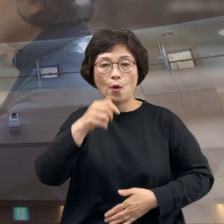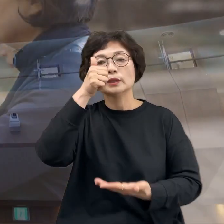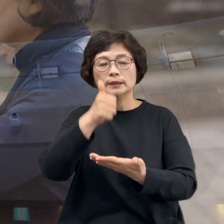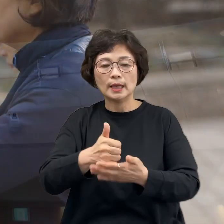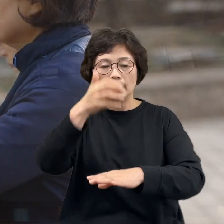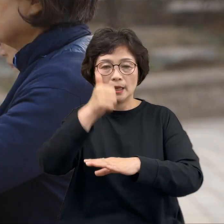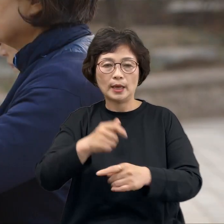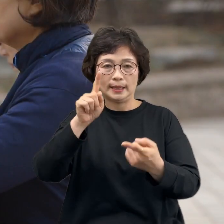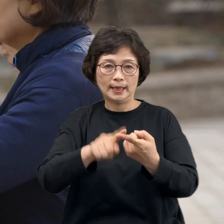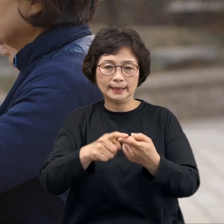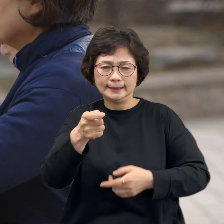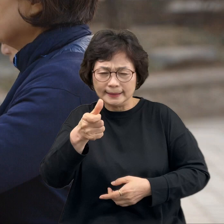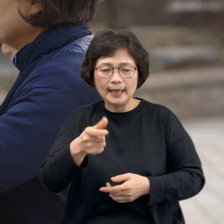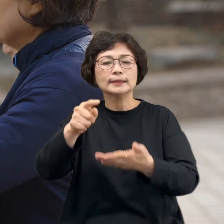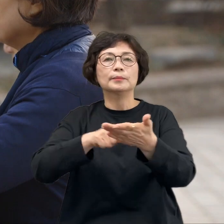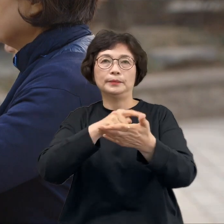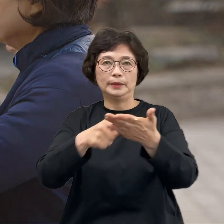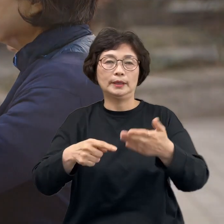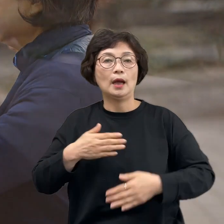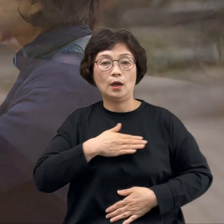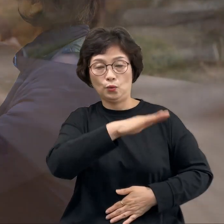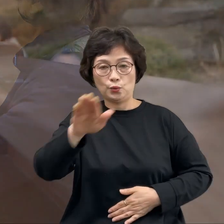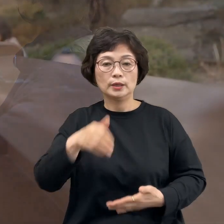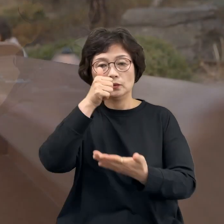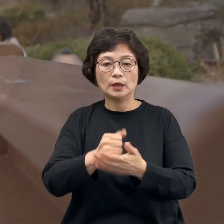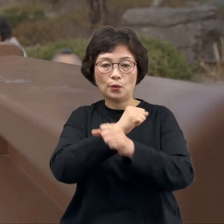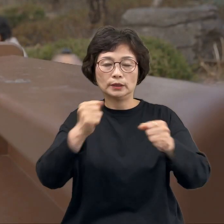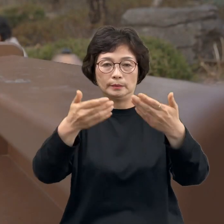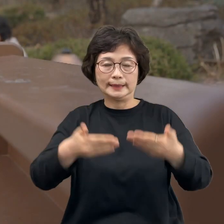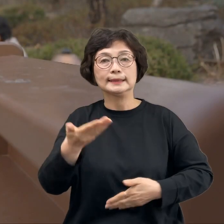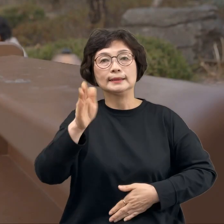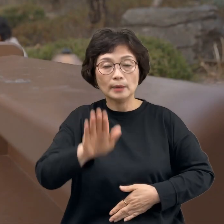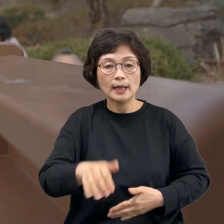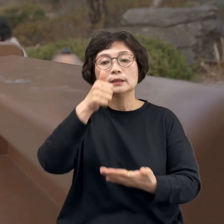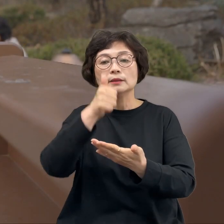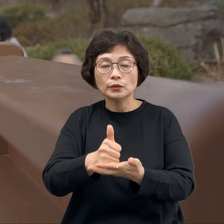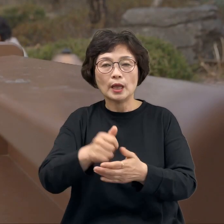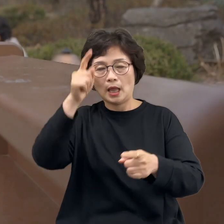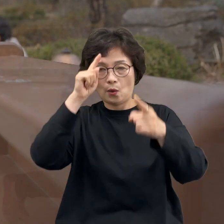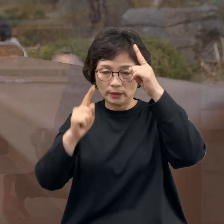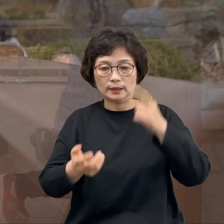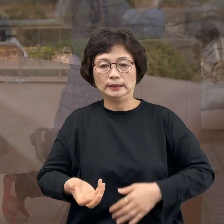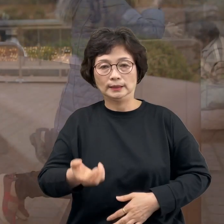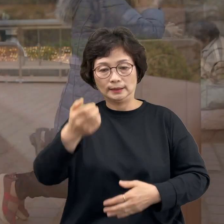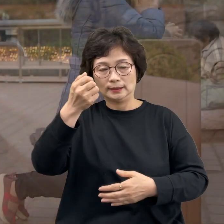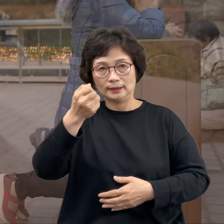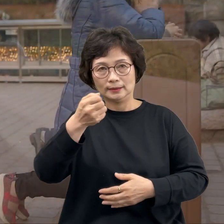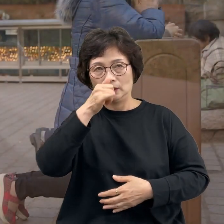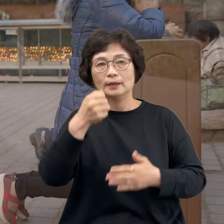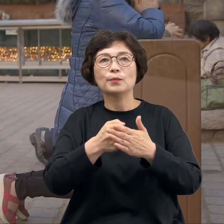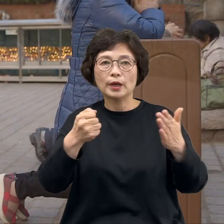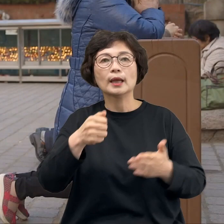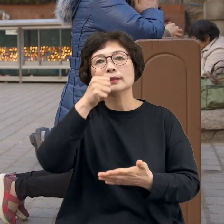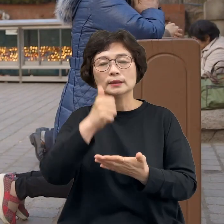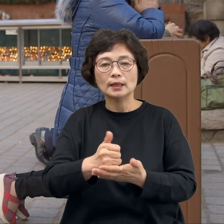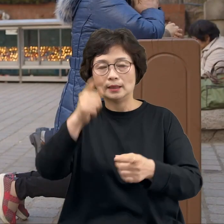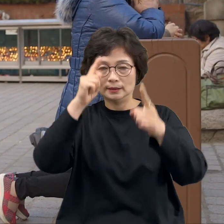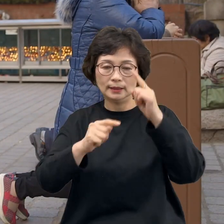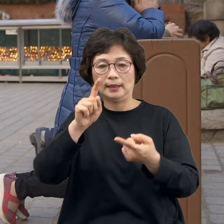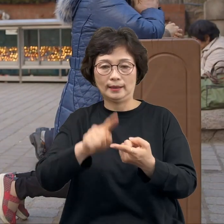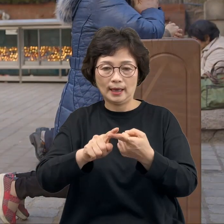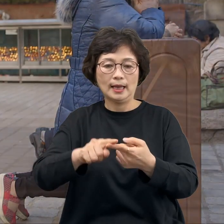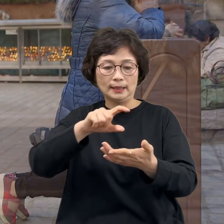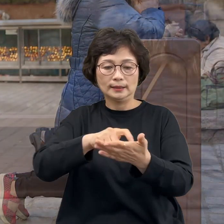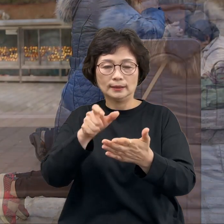결과에 대한 최소한의 갚음입니다. 우리는 죄를 용서받았지만 죄의 흔적을 가지고 있기에